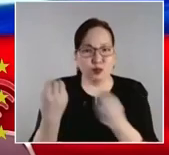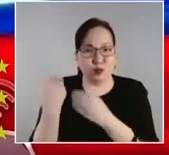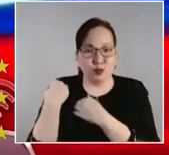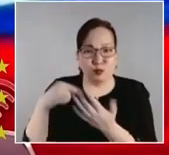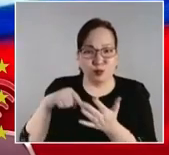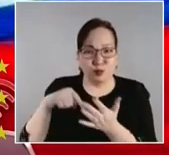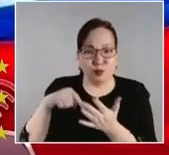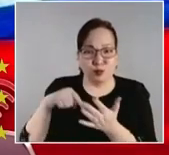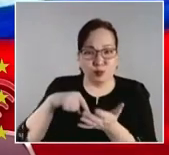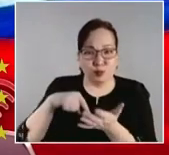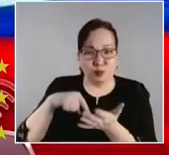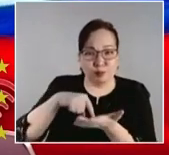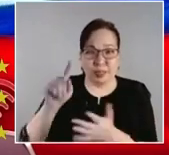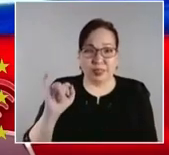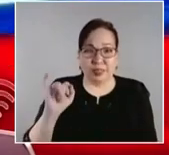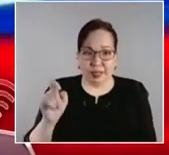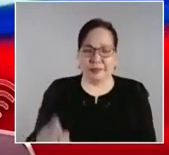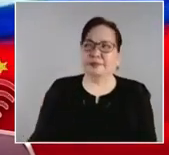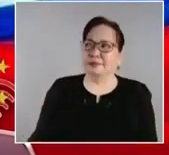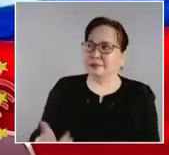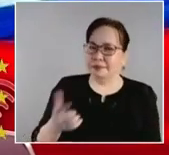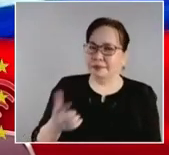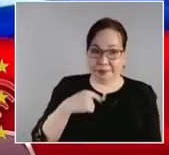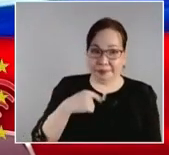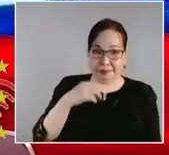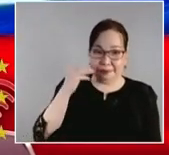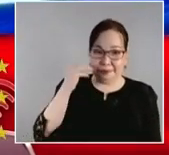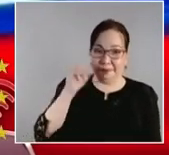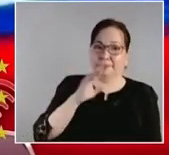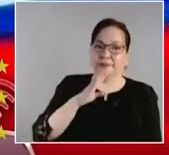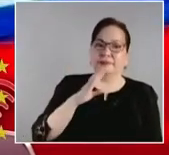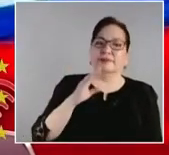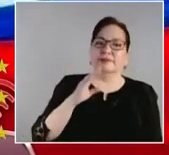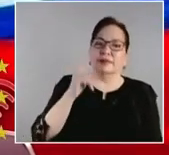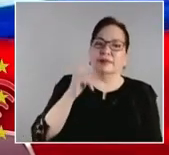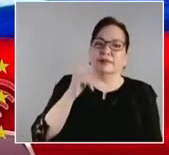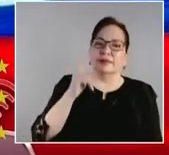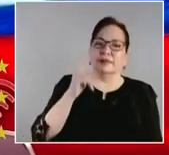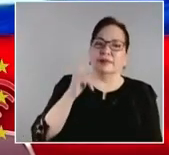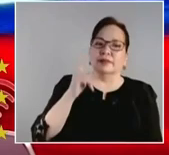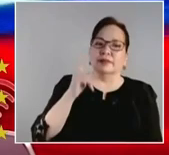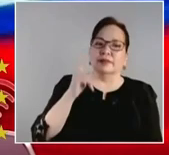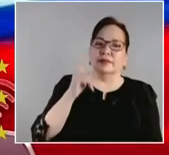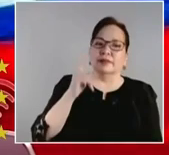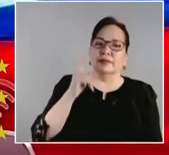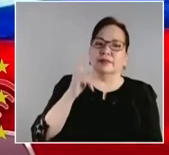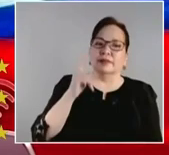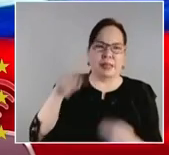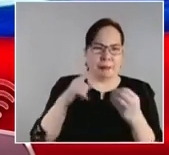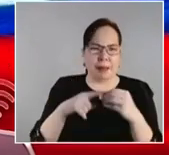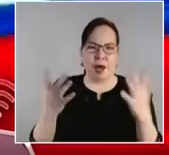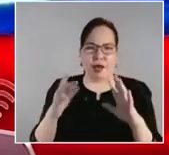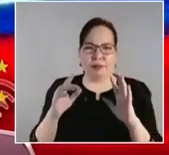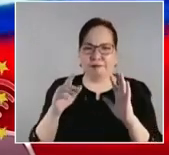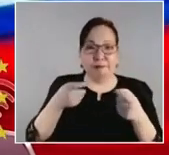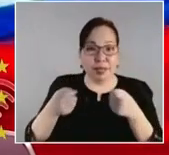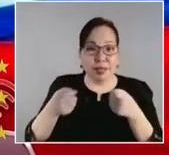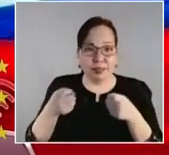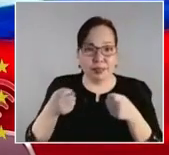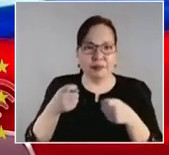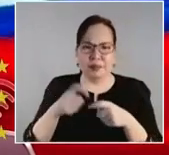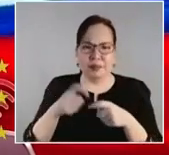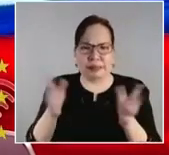fiscal management po, talagang kailangan unahin natin ma-improve ang ating tax collection. And there's a